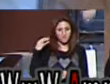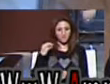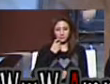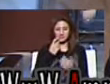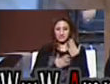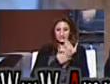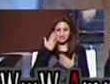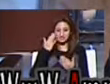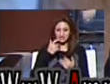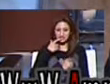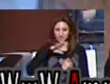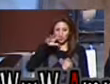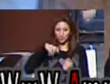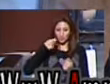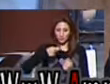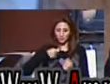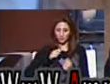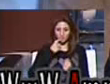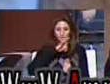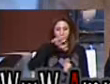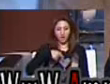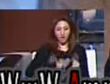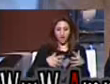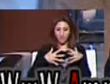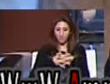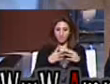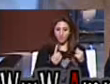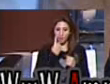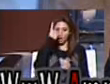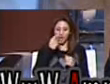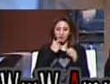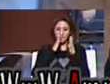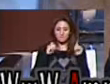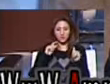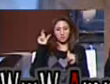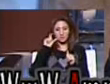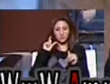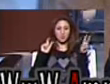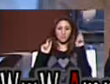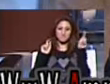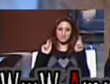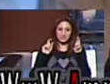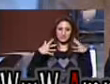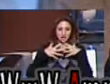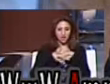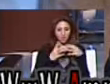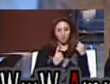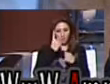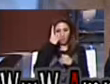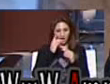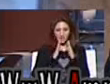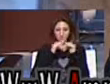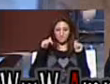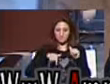ومصر كلها دائما ملتفه حول قلب رجل واحد. كل عام ومصر دائما مسلميها ومسيحييها هم دائما المصريين اللي